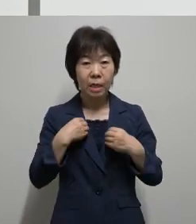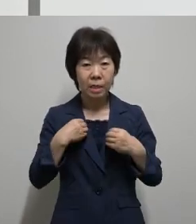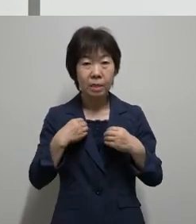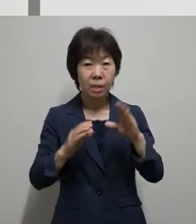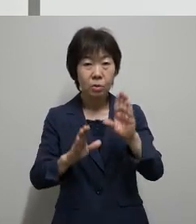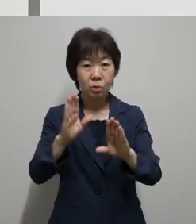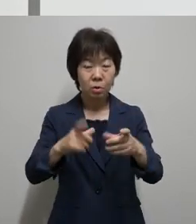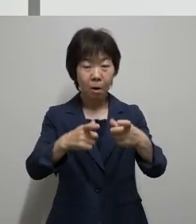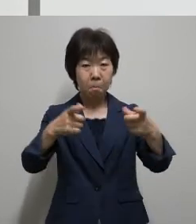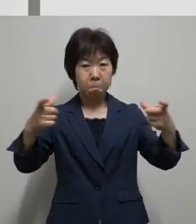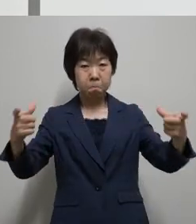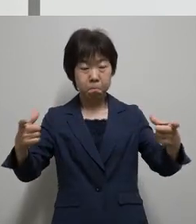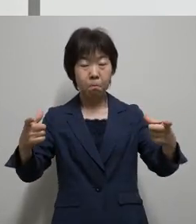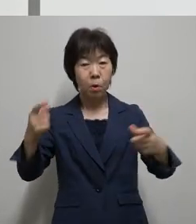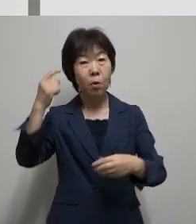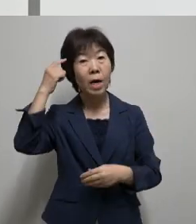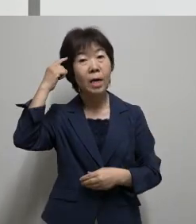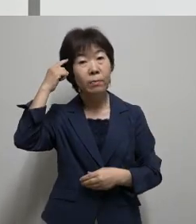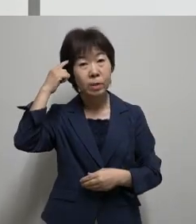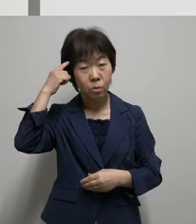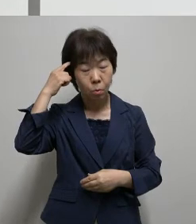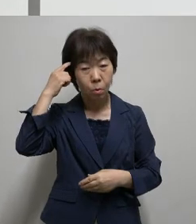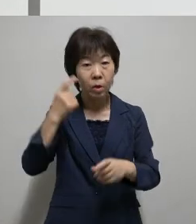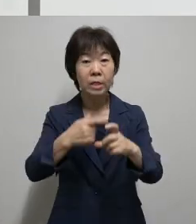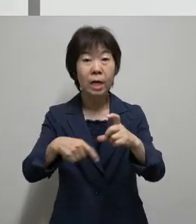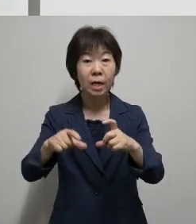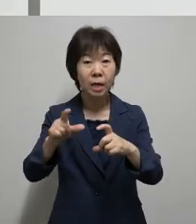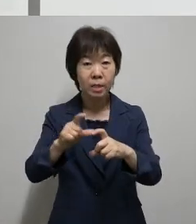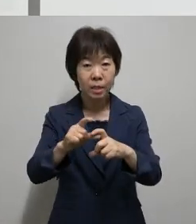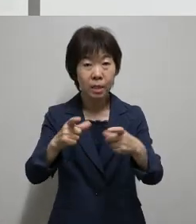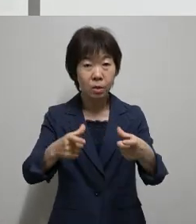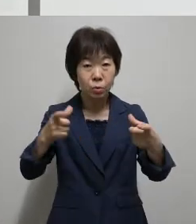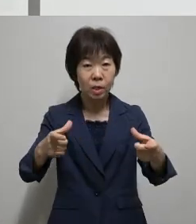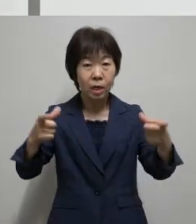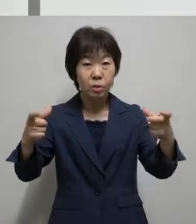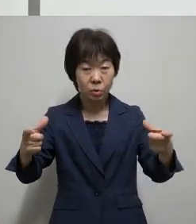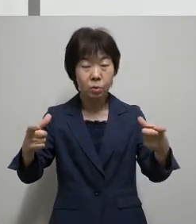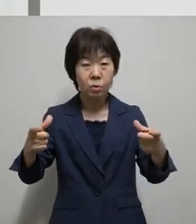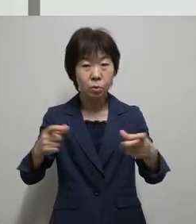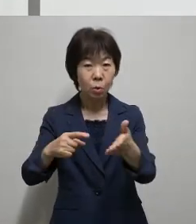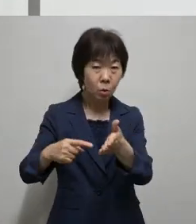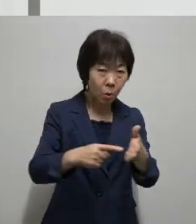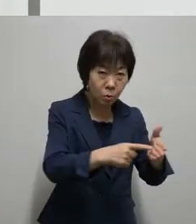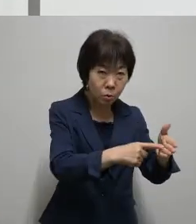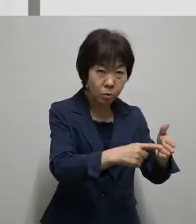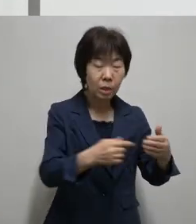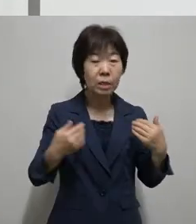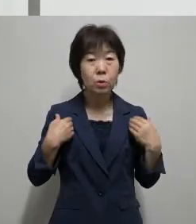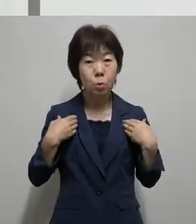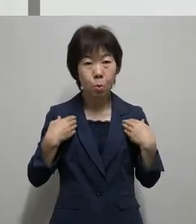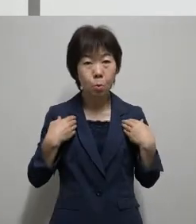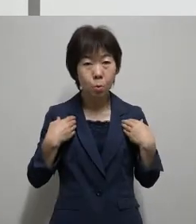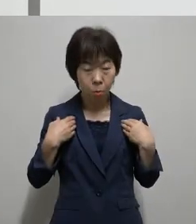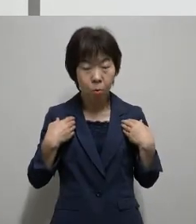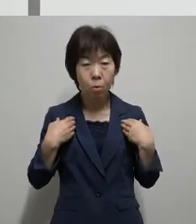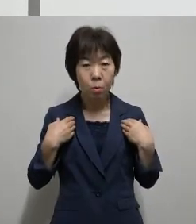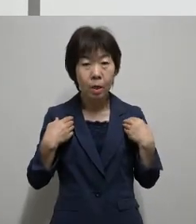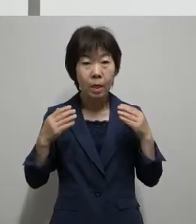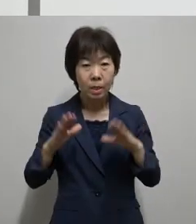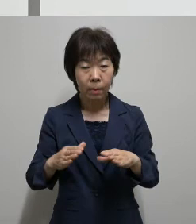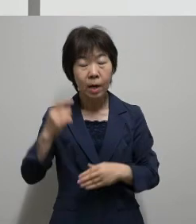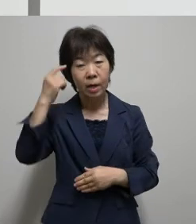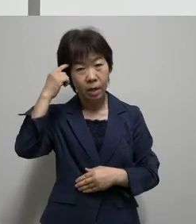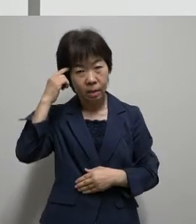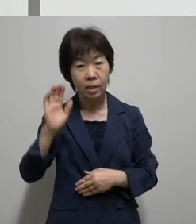な感染状況の拡大考えますとやはりさらに積み増していく努力をしなければいけないすでに